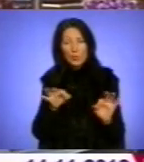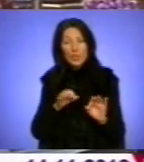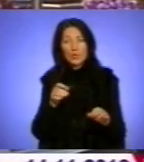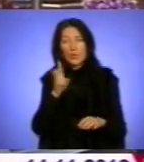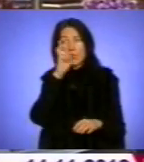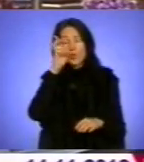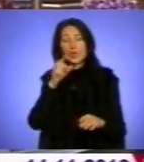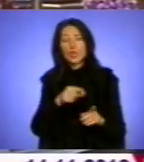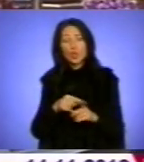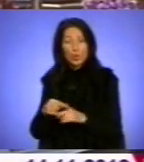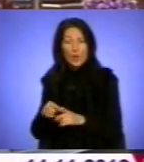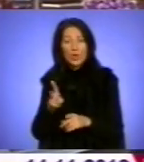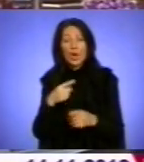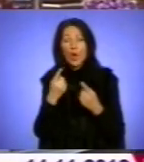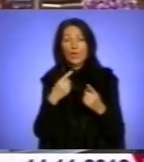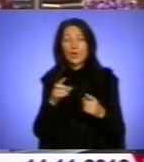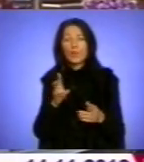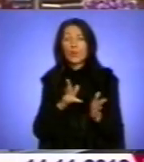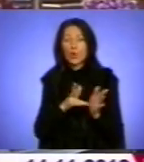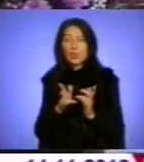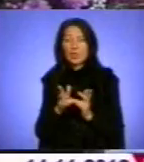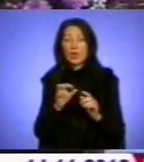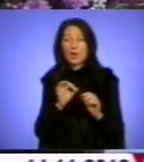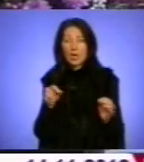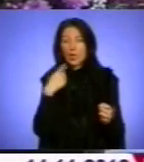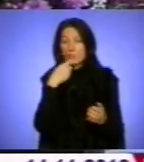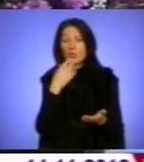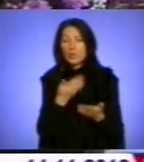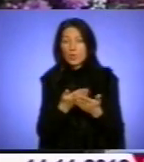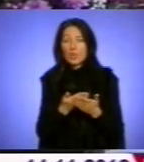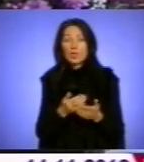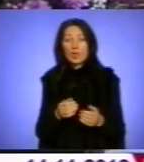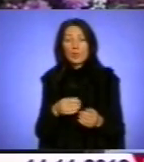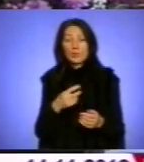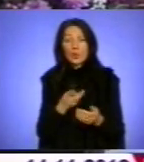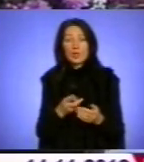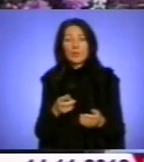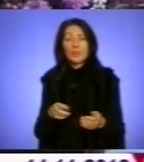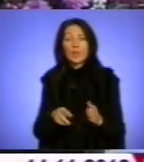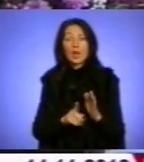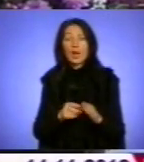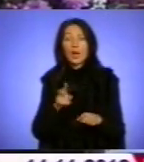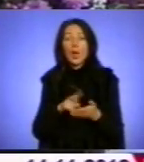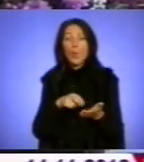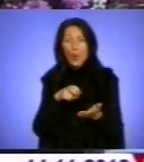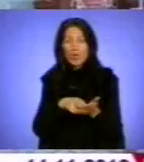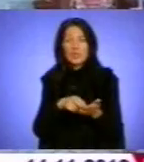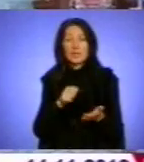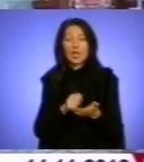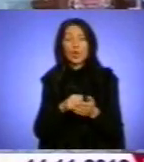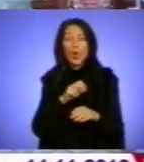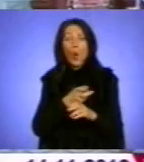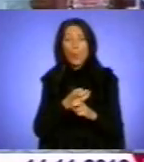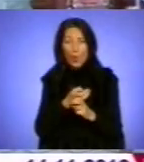своїм особистим прикладом життя і наслідування Господа. Почути Боже Слово, покаятися і прикластися до мощів праведника віруючі жителі